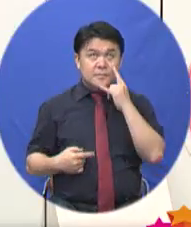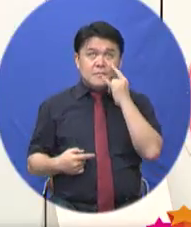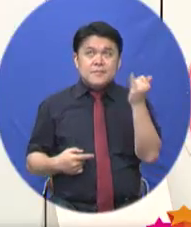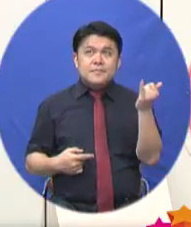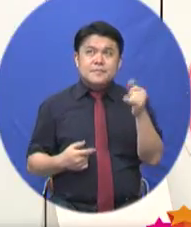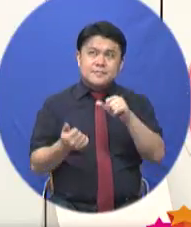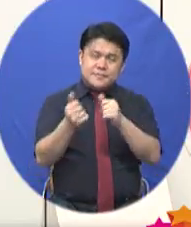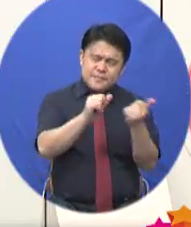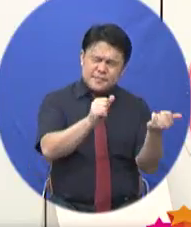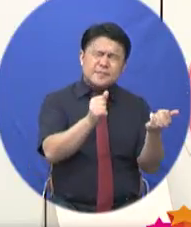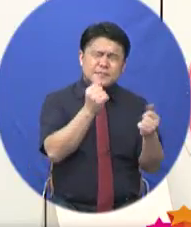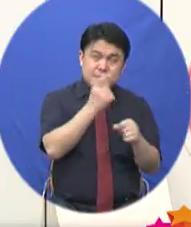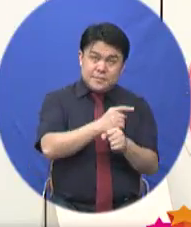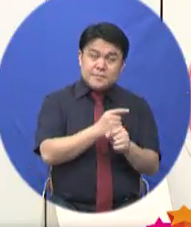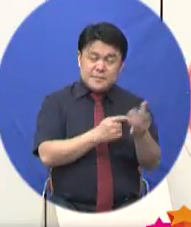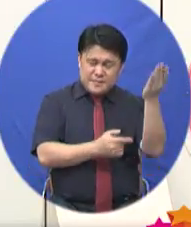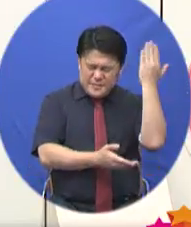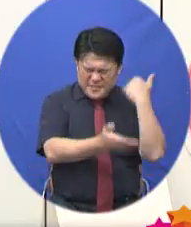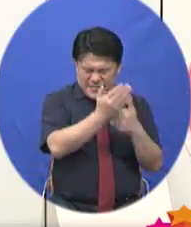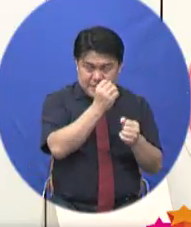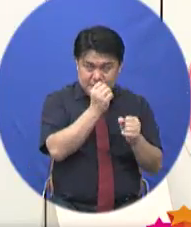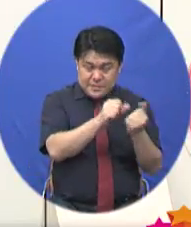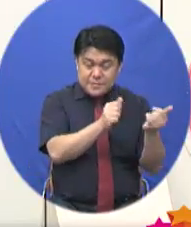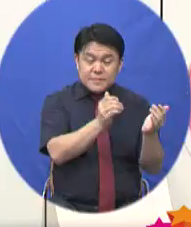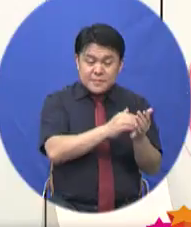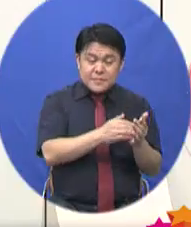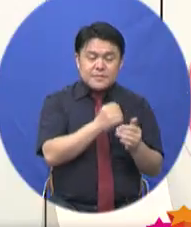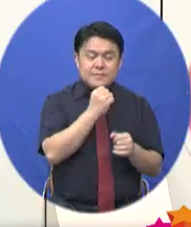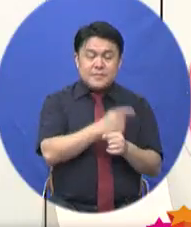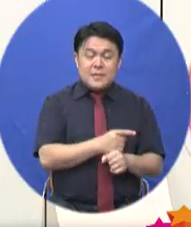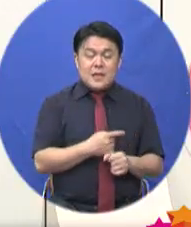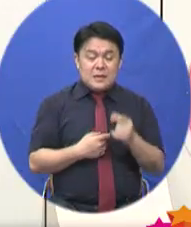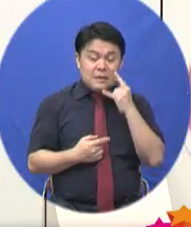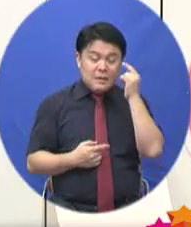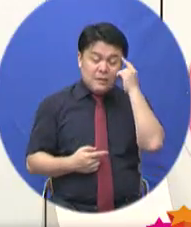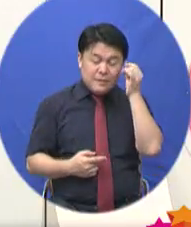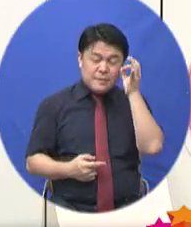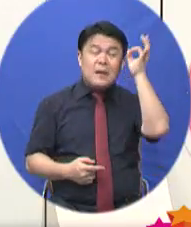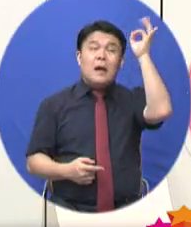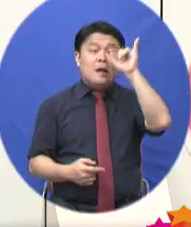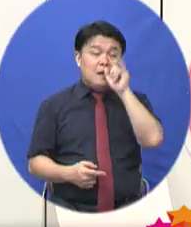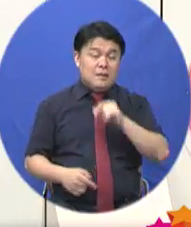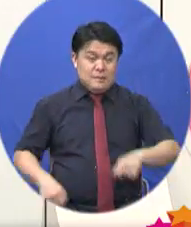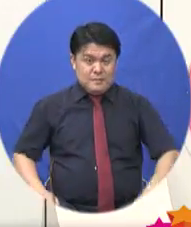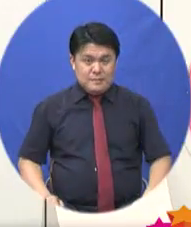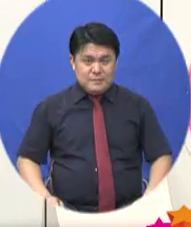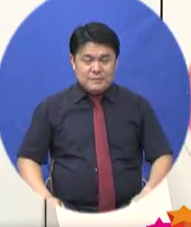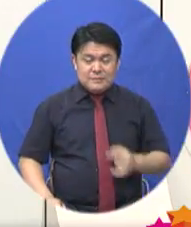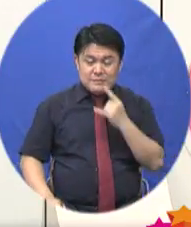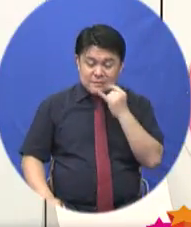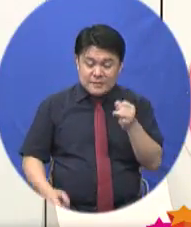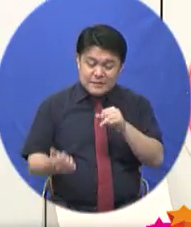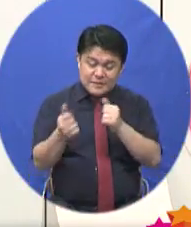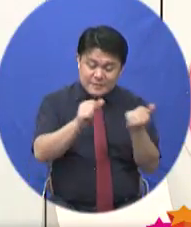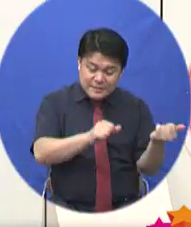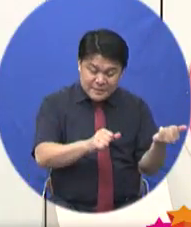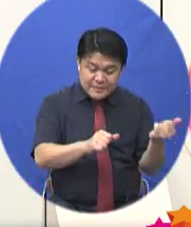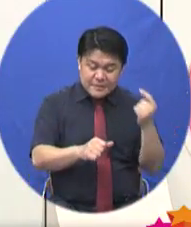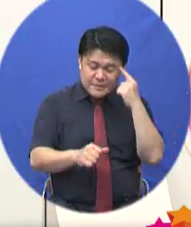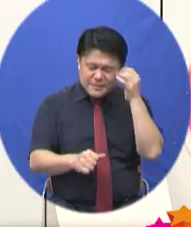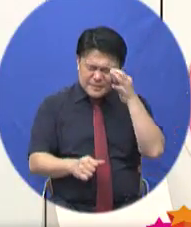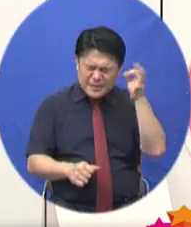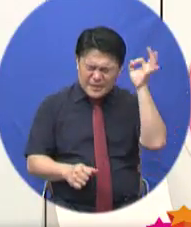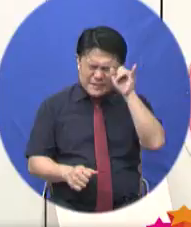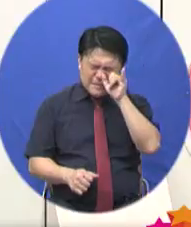어머니를 일찍 잃었지만요. 정말 그 생각을 할 때마다 어머니 생각이 나요. 네. 우리 어머님 돌아가신 어머님 생각이